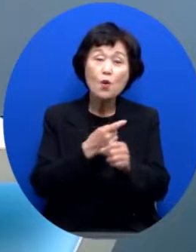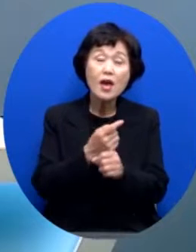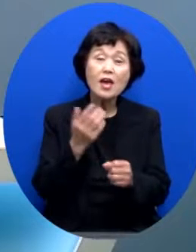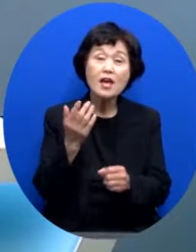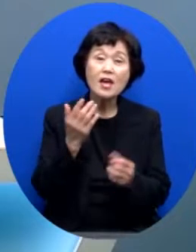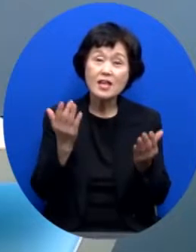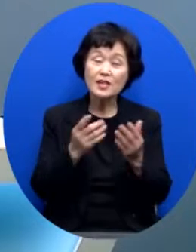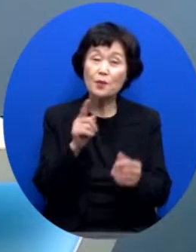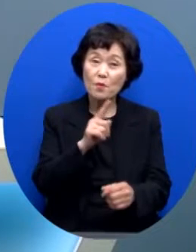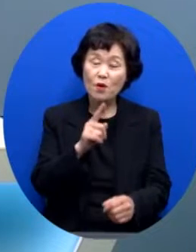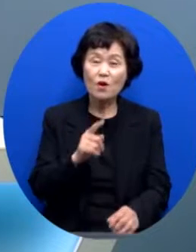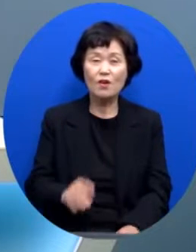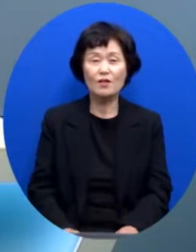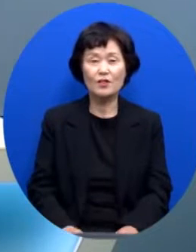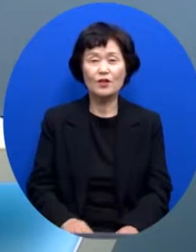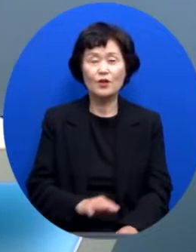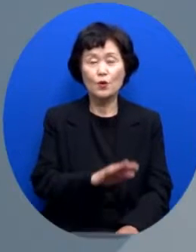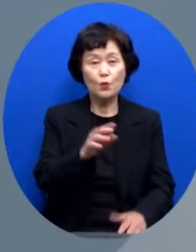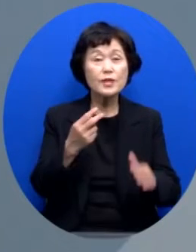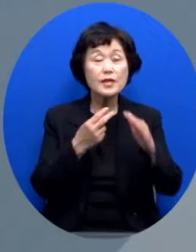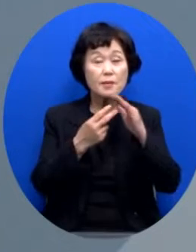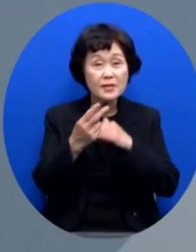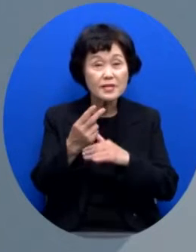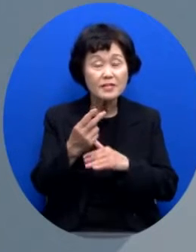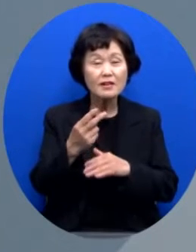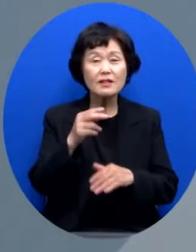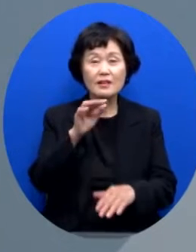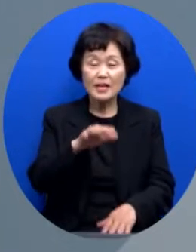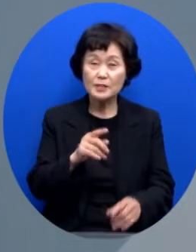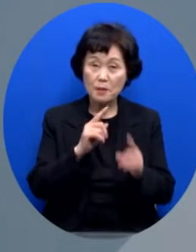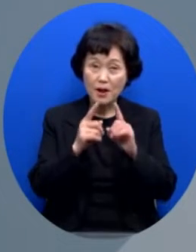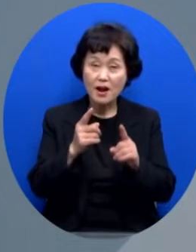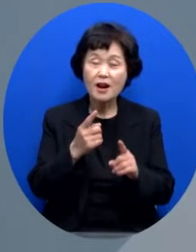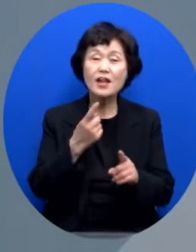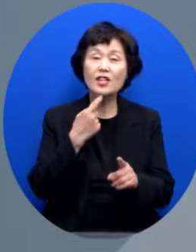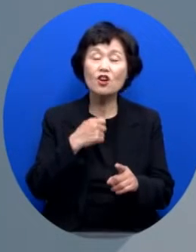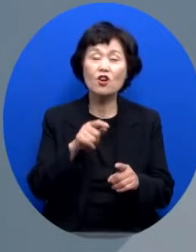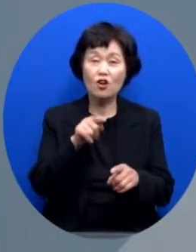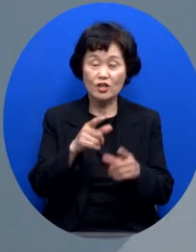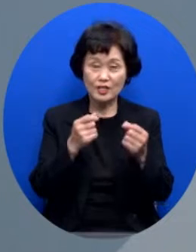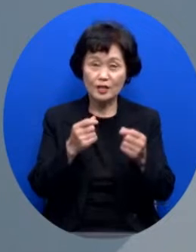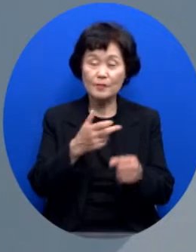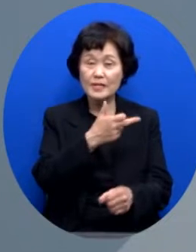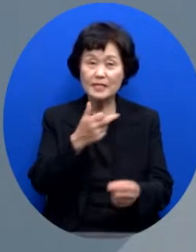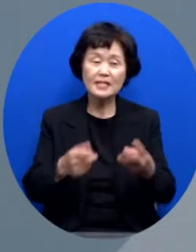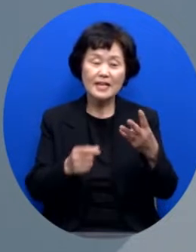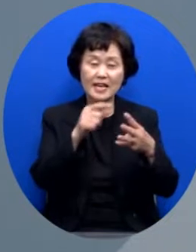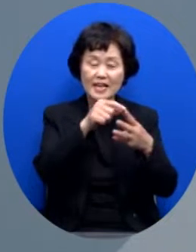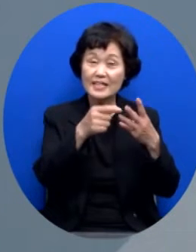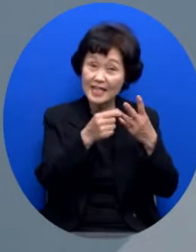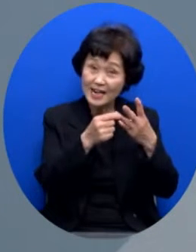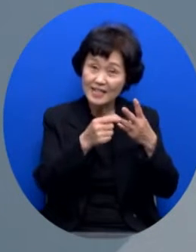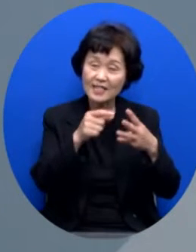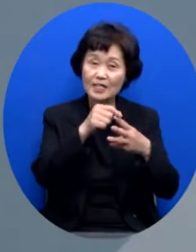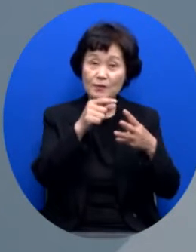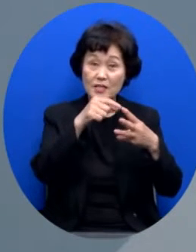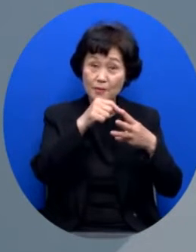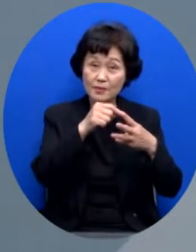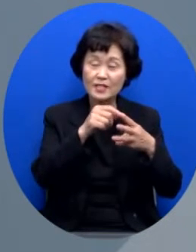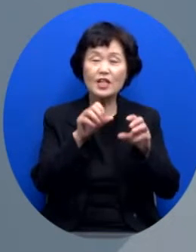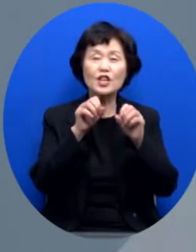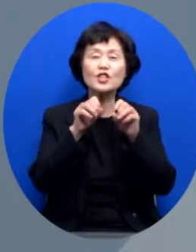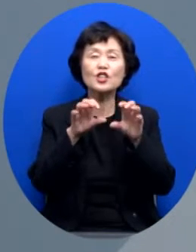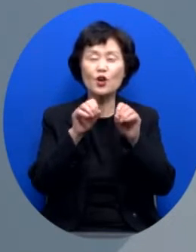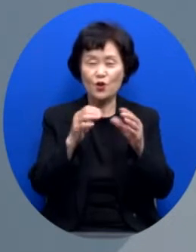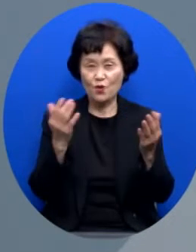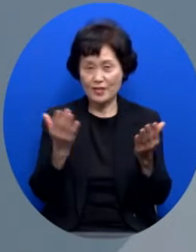저희 비전과 미션에서도 언급을 해줬던 것처럼 크게 세 가지의 저희가 사역을 하고 있습니다. 첫 번째는 선교